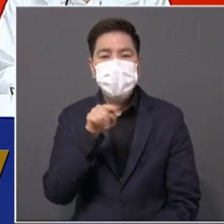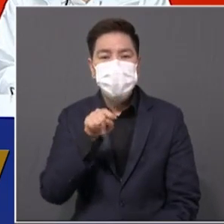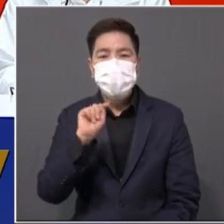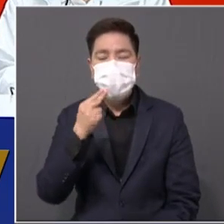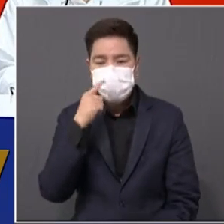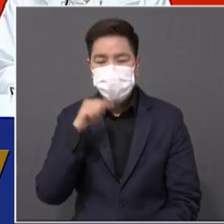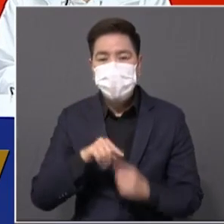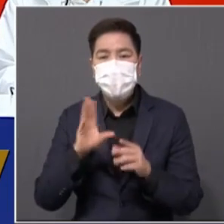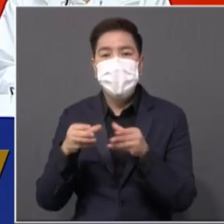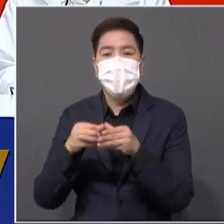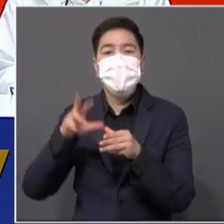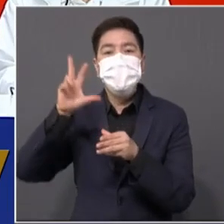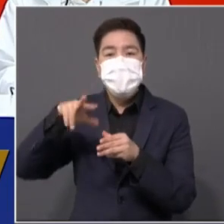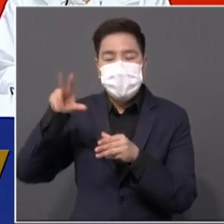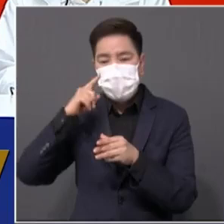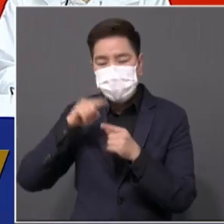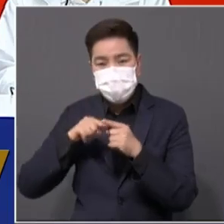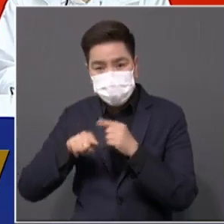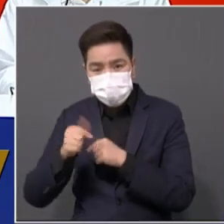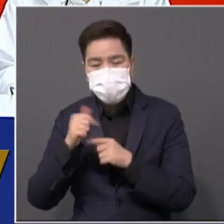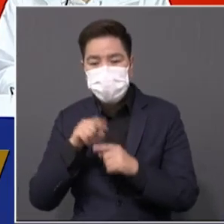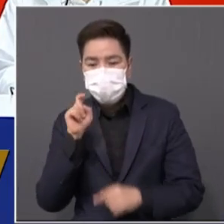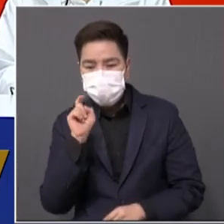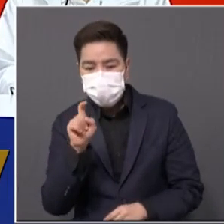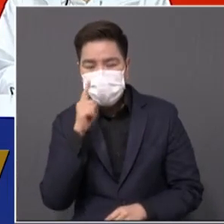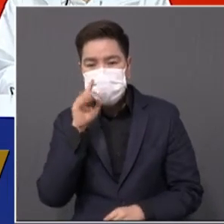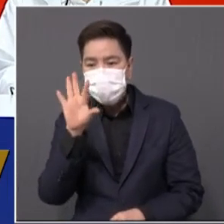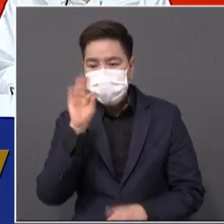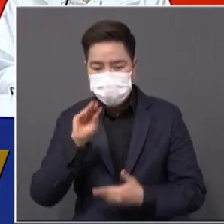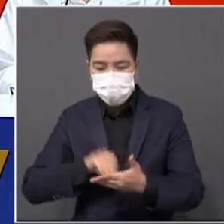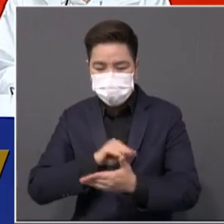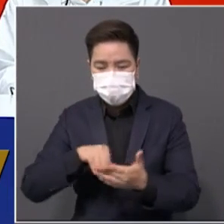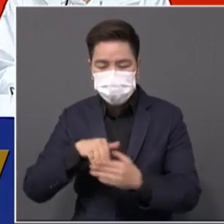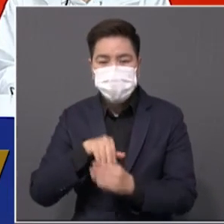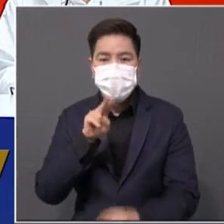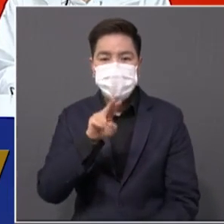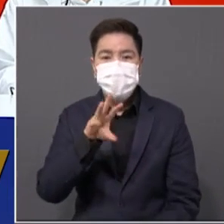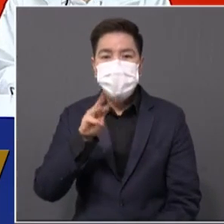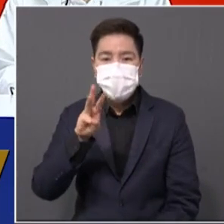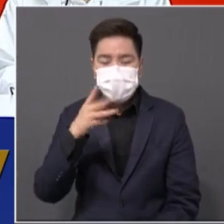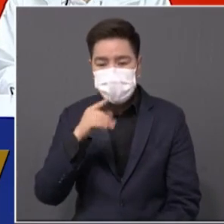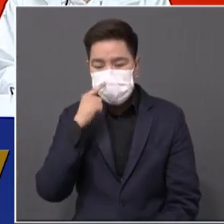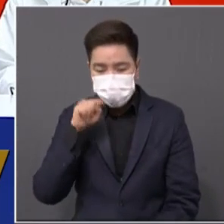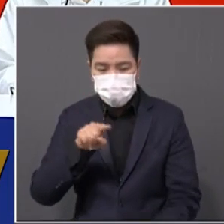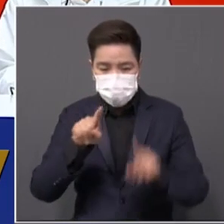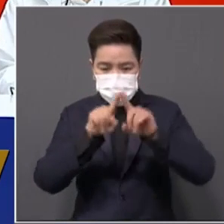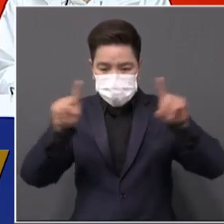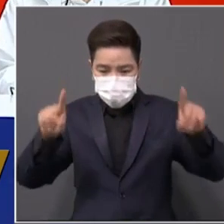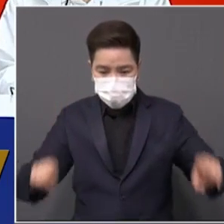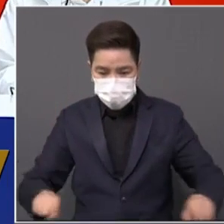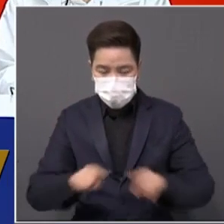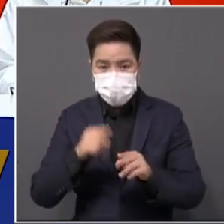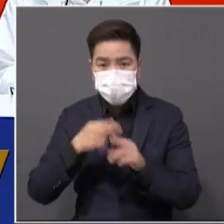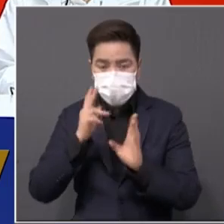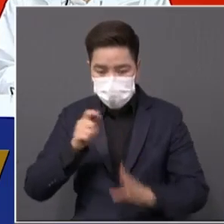เว็บไซต์ของพรรคเพื่อไทยนี่ละค่ะแล้วก็ไปกดที่เมนูเลือกตั้ง 66เมื่อกดเข้าสู่หน้าเว็บไซต์ค้นหาผู้